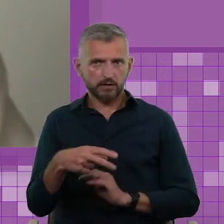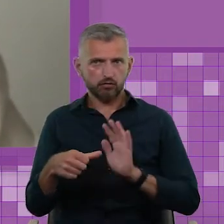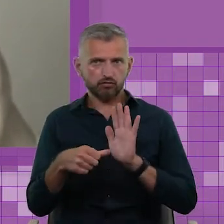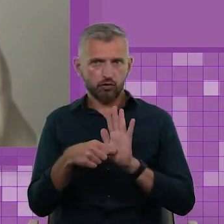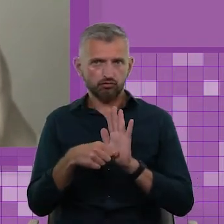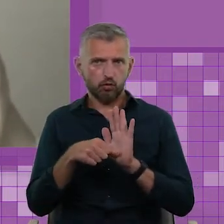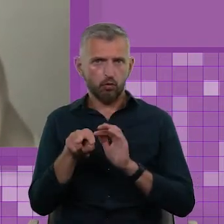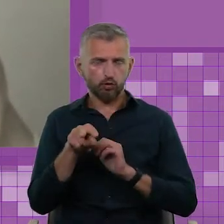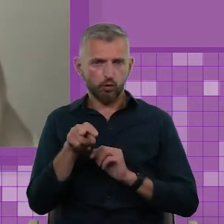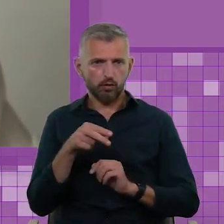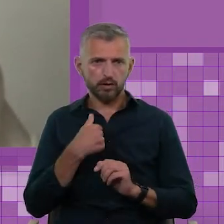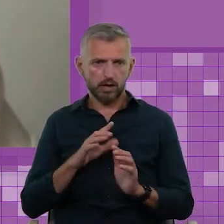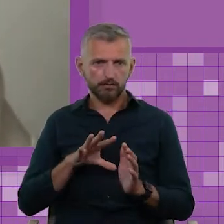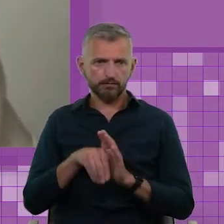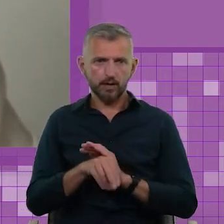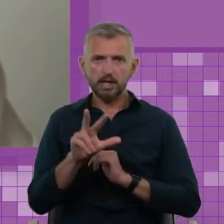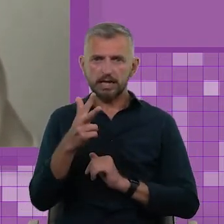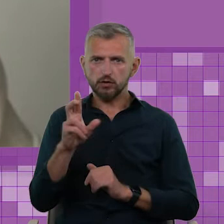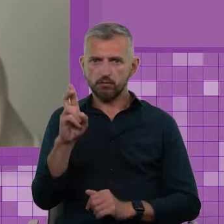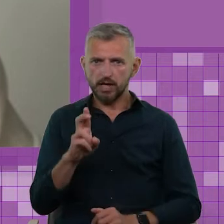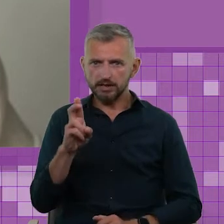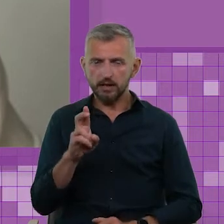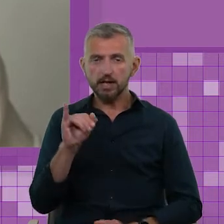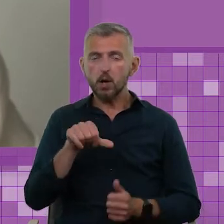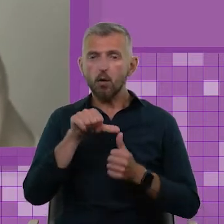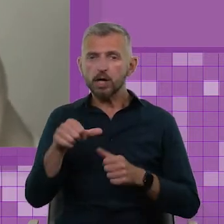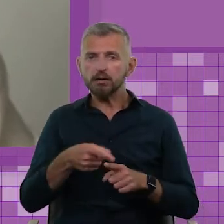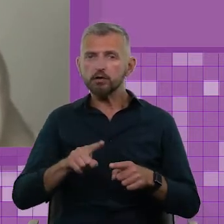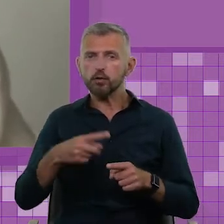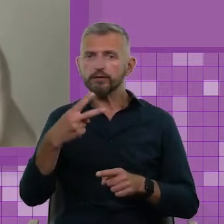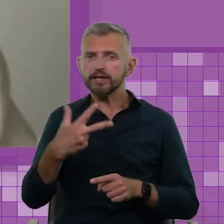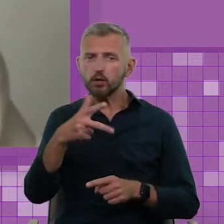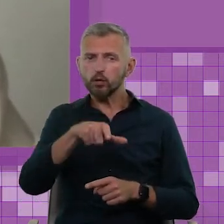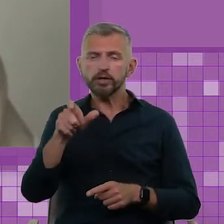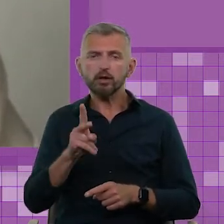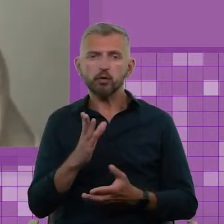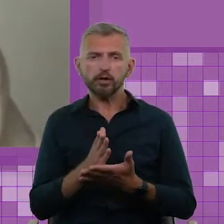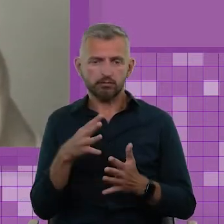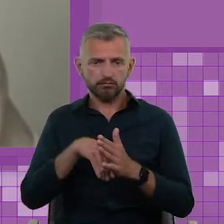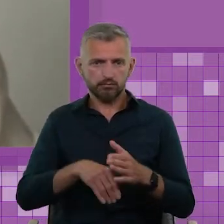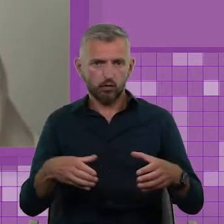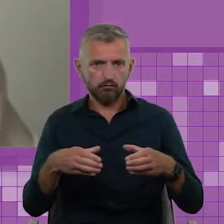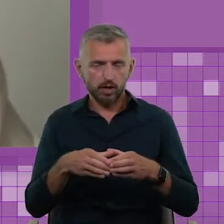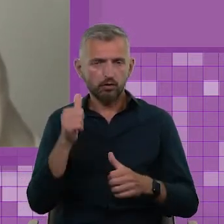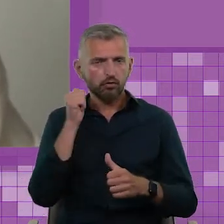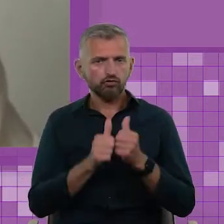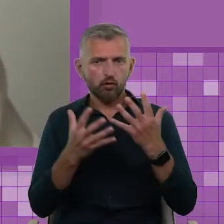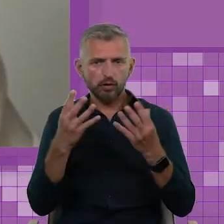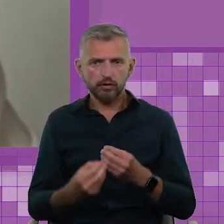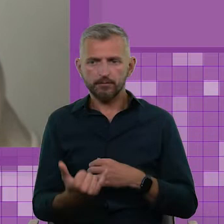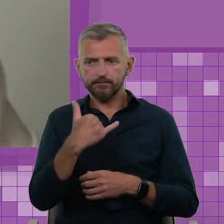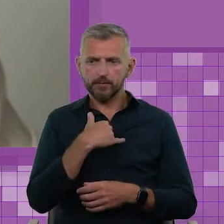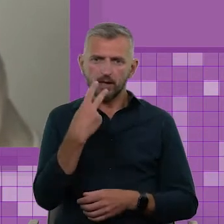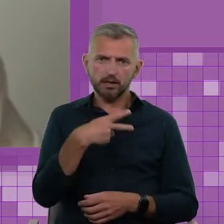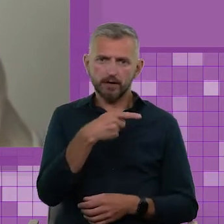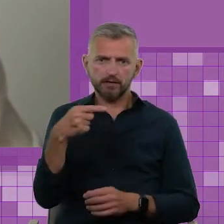26-го, мені здається, лютого, я доєдналася 3 березня, і окрім цих 23 людей, які є частиною команди, щодня до нас приходять від 20